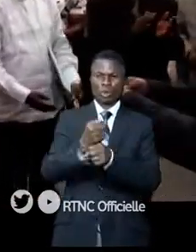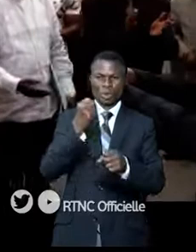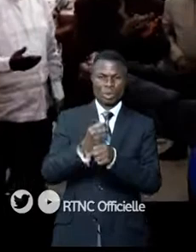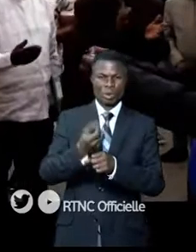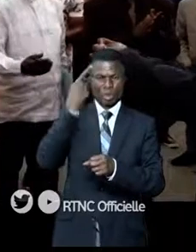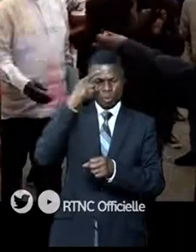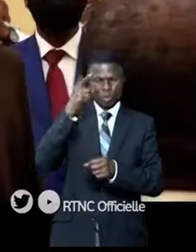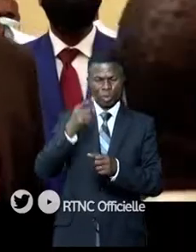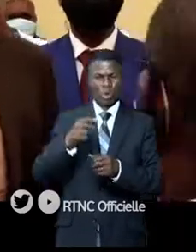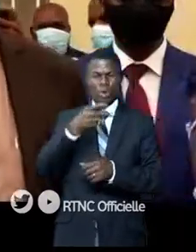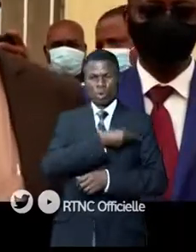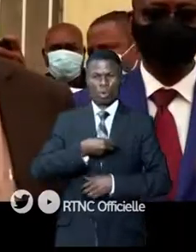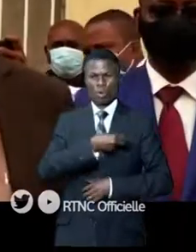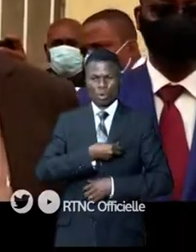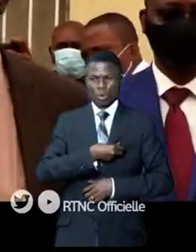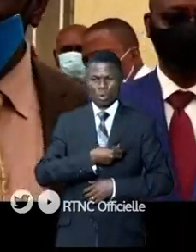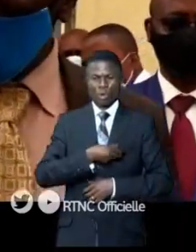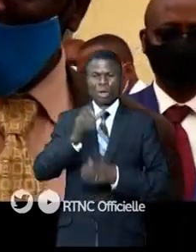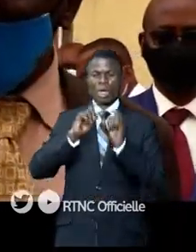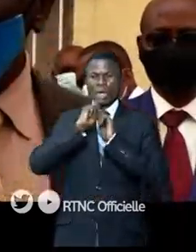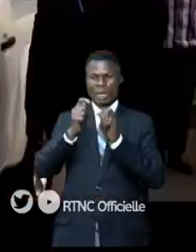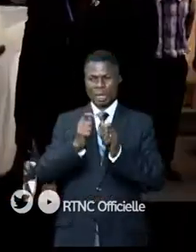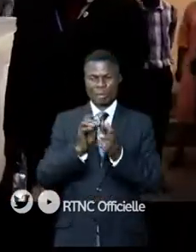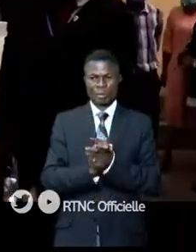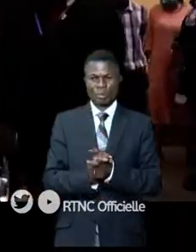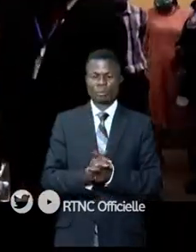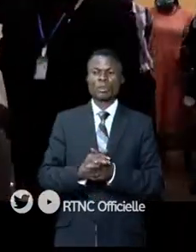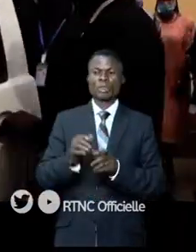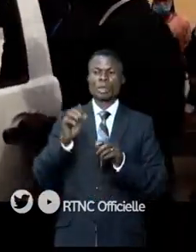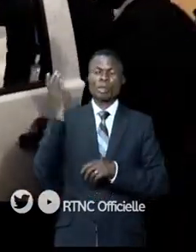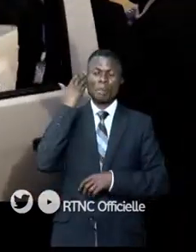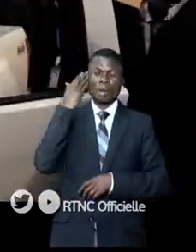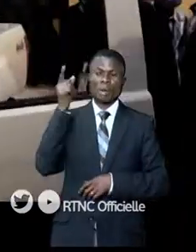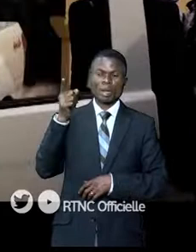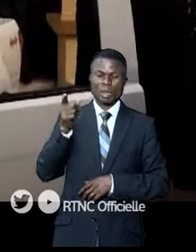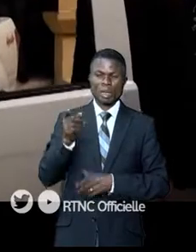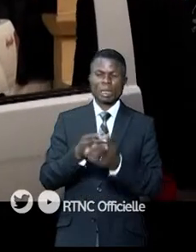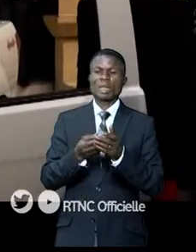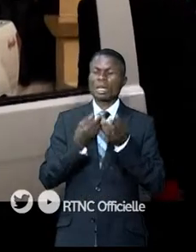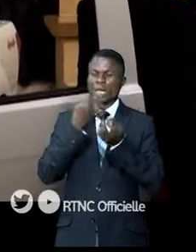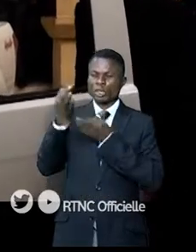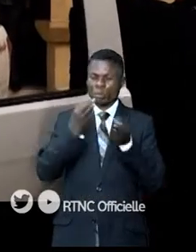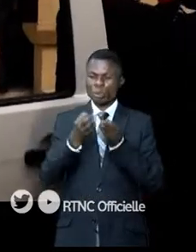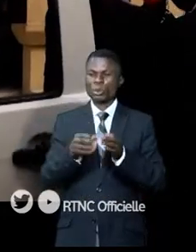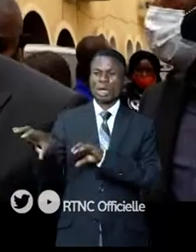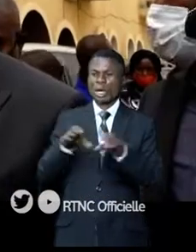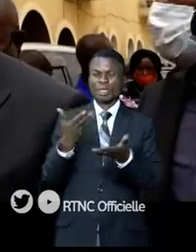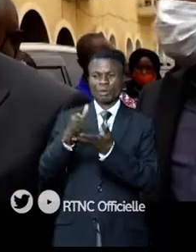des structures de protocole, courrier et intendance. Monsieur Jules Alinguété nous donne l'essence de la